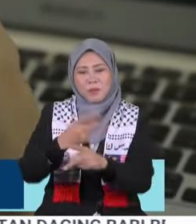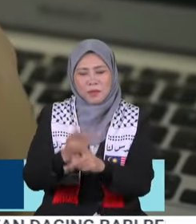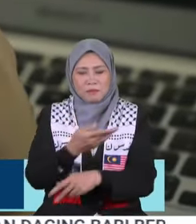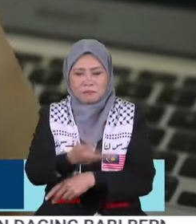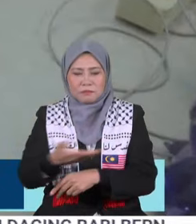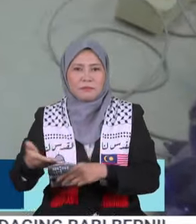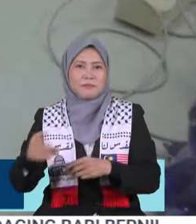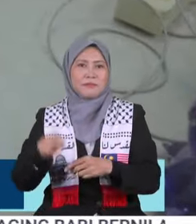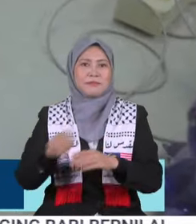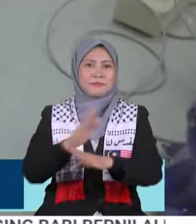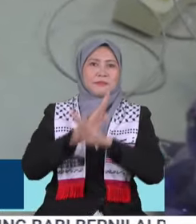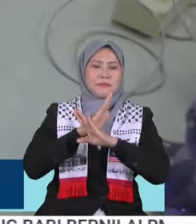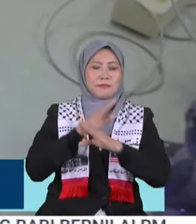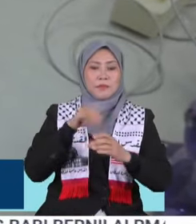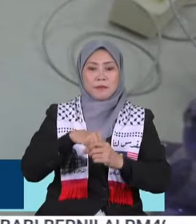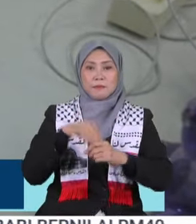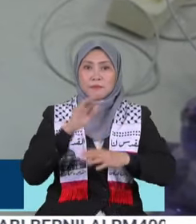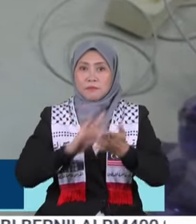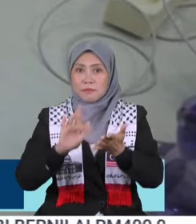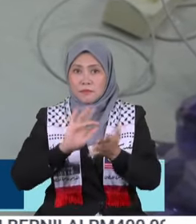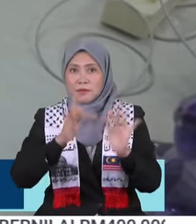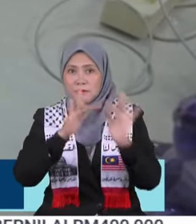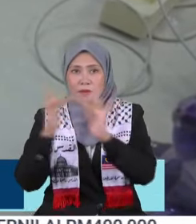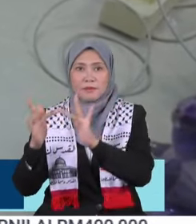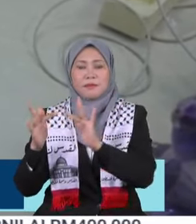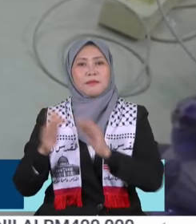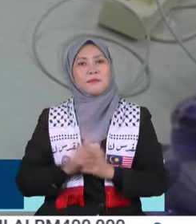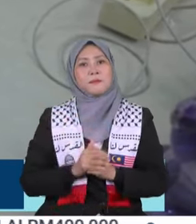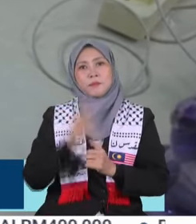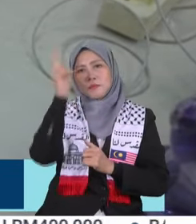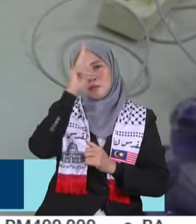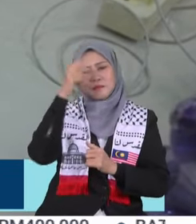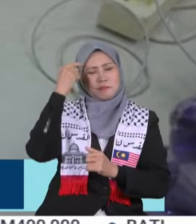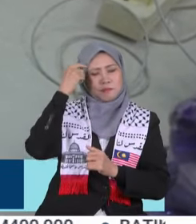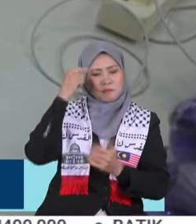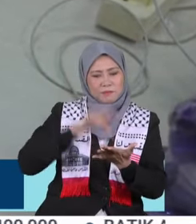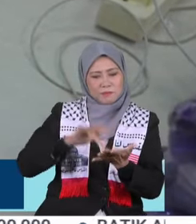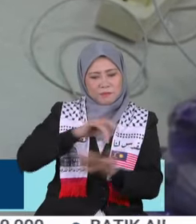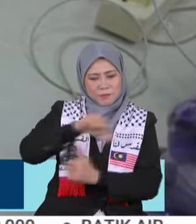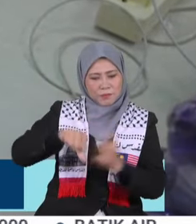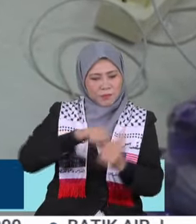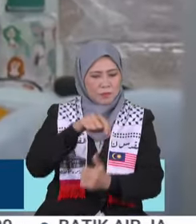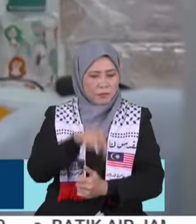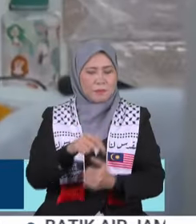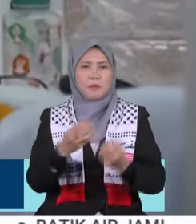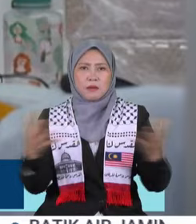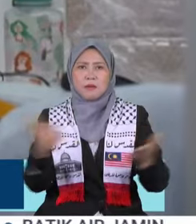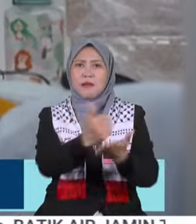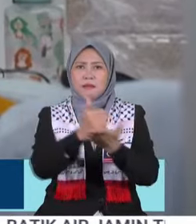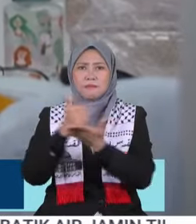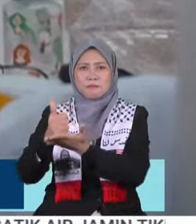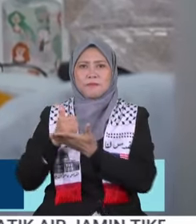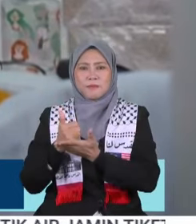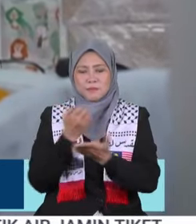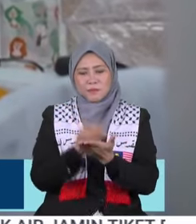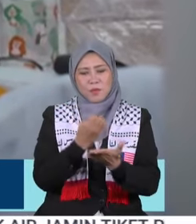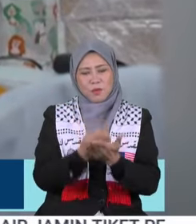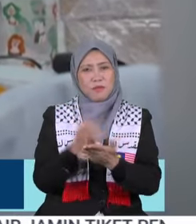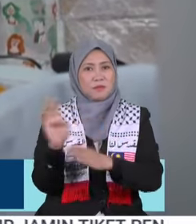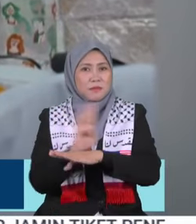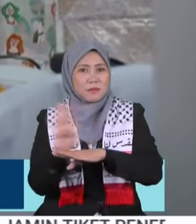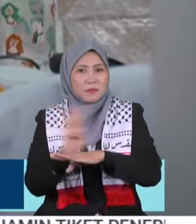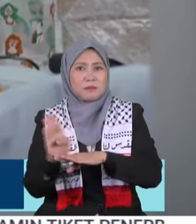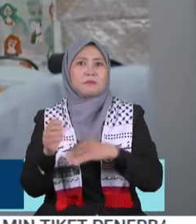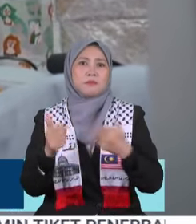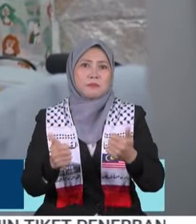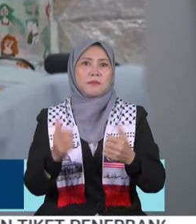di platform tersebut. Pada masa ini, kerajaan berpandangan media sosial yang ada banyak membantu dari aspek ekonomi dan